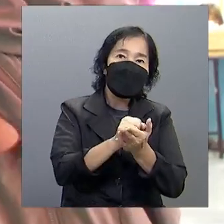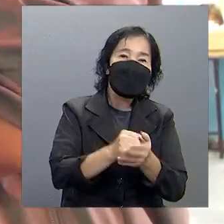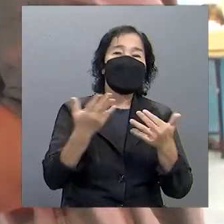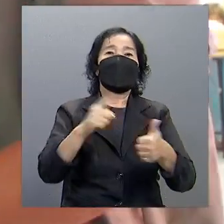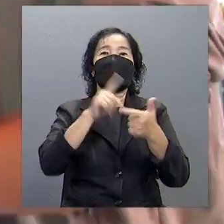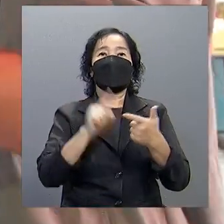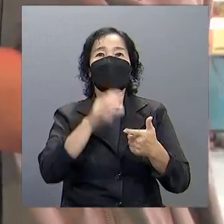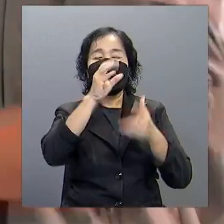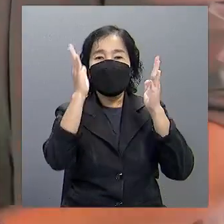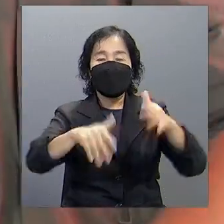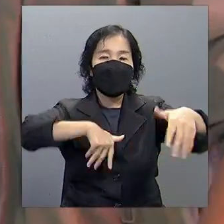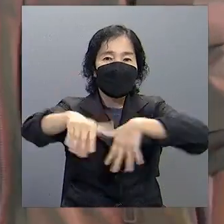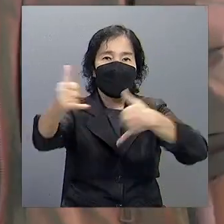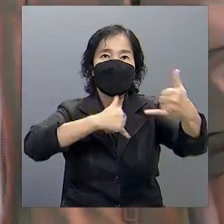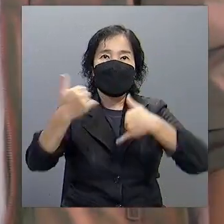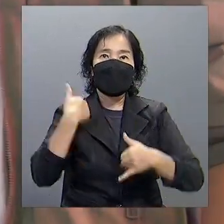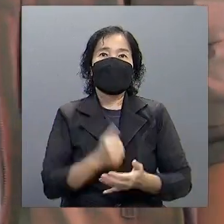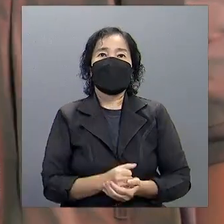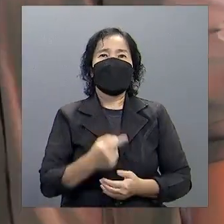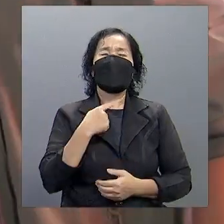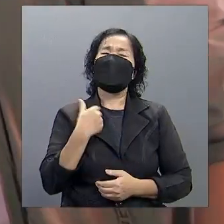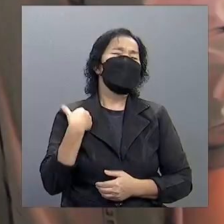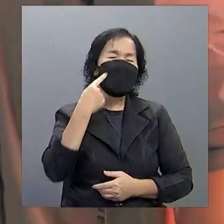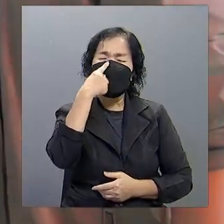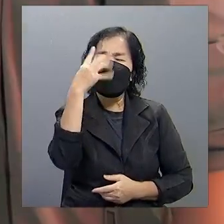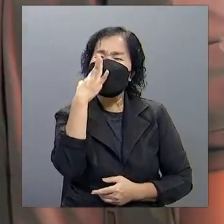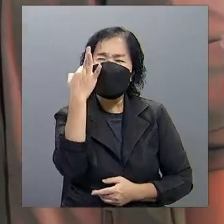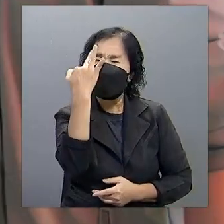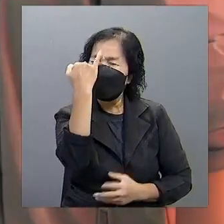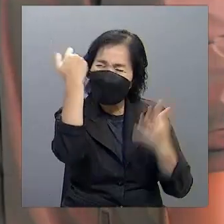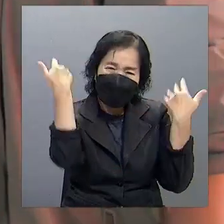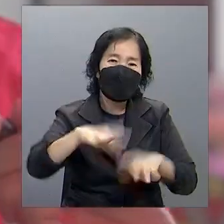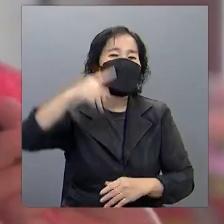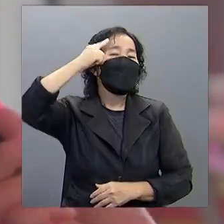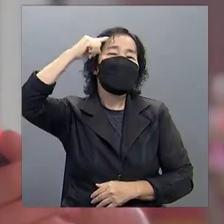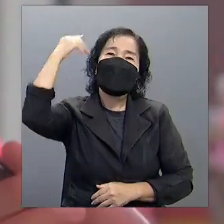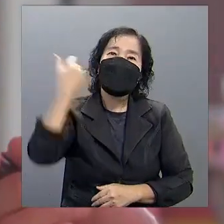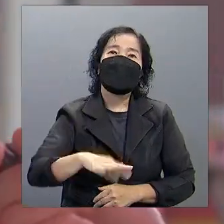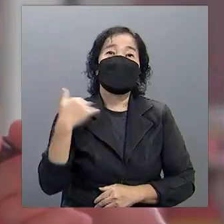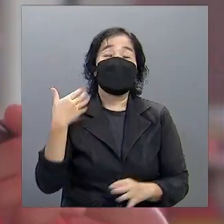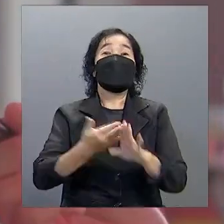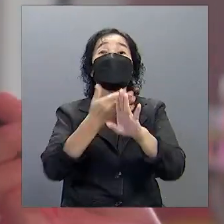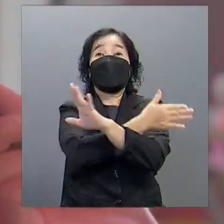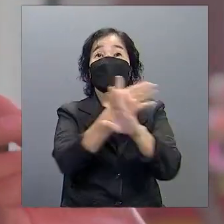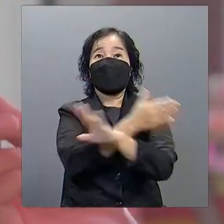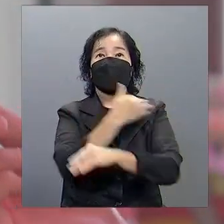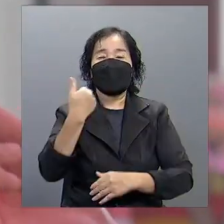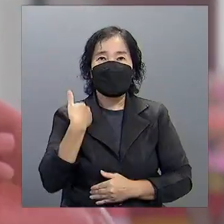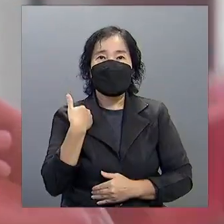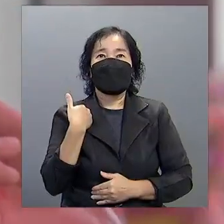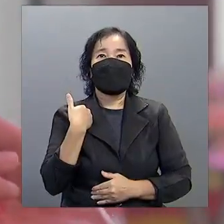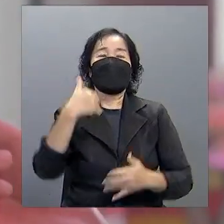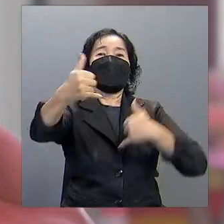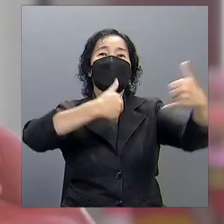อพี่พีรพงศ์บ่อยเหรอ เจอบ่อยแล้วครับสามรู้สึกว่าสามครั้งมาก่อนหน้านี้ท่านได้มากับทีมเลยครับ อ๋อเหรอ